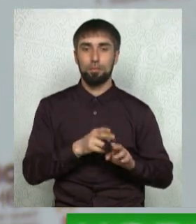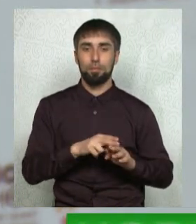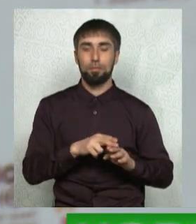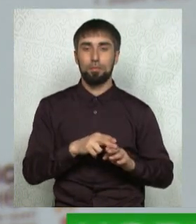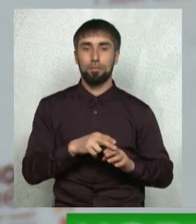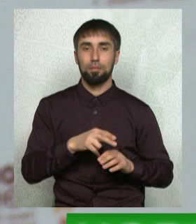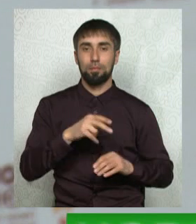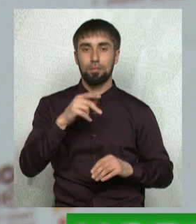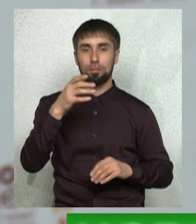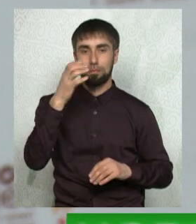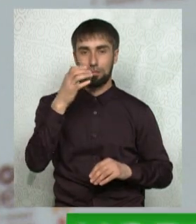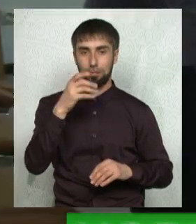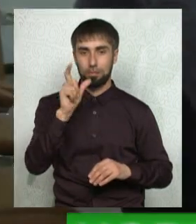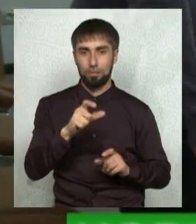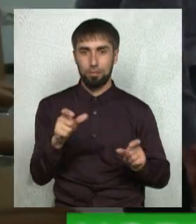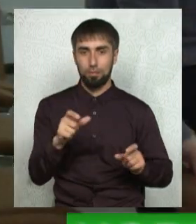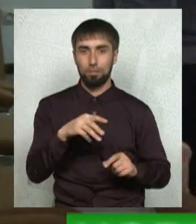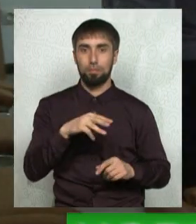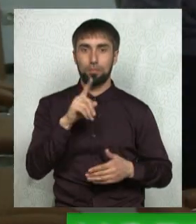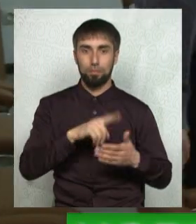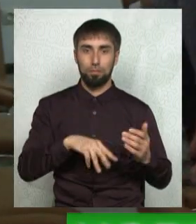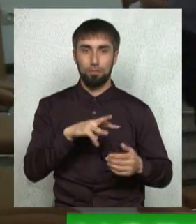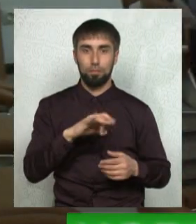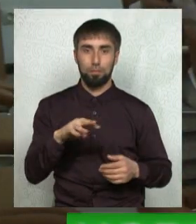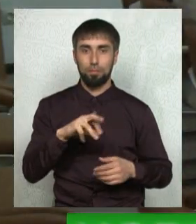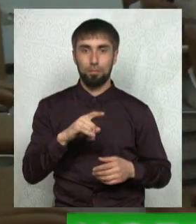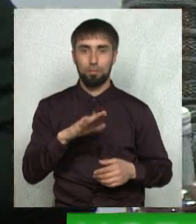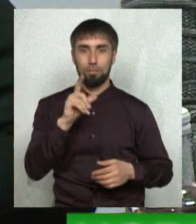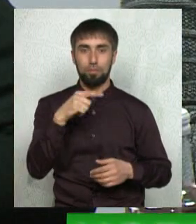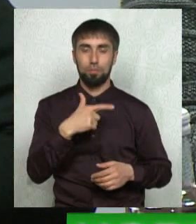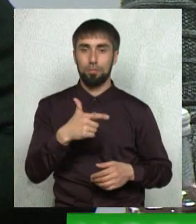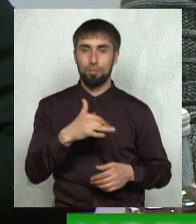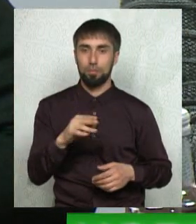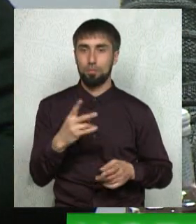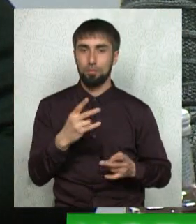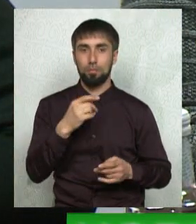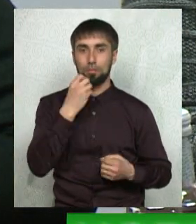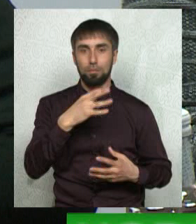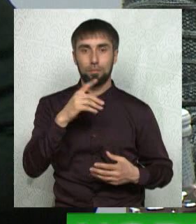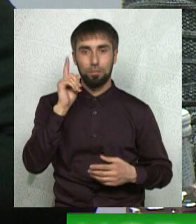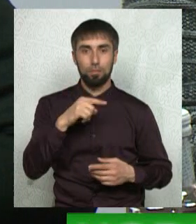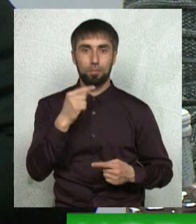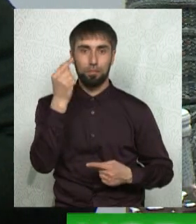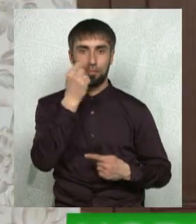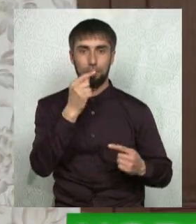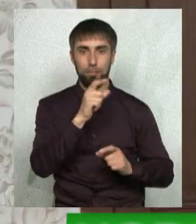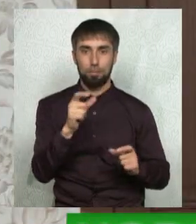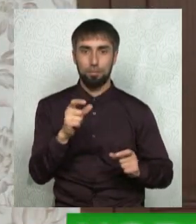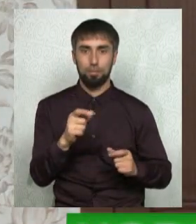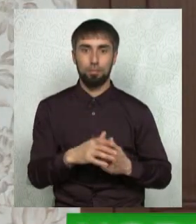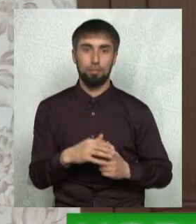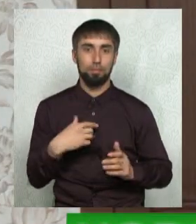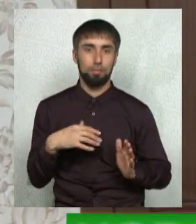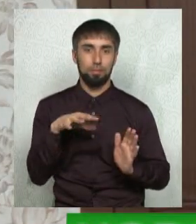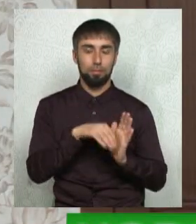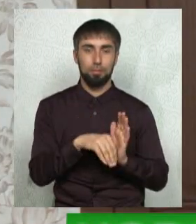эксперты, уверен Мурат Мальсагов. На тренинге опытный экскурсовод объясняет, гид также должен хорошо владеть психологией. Мы входим в